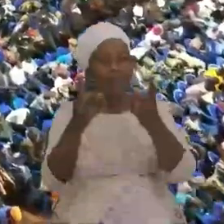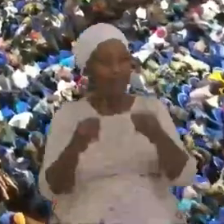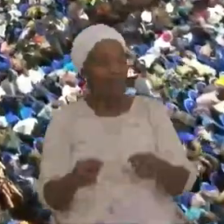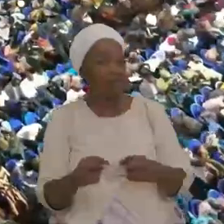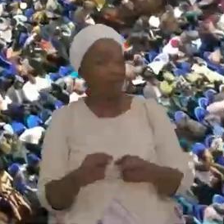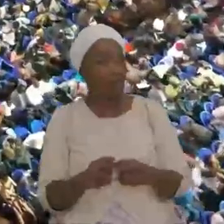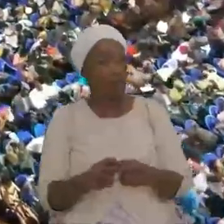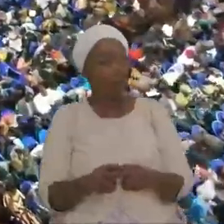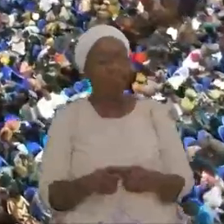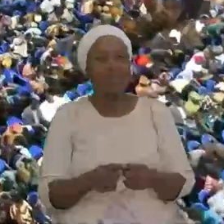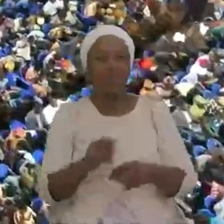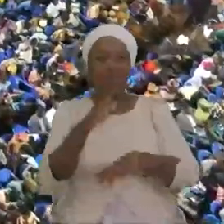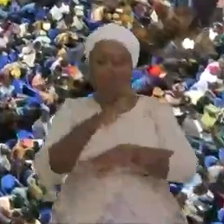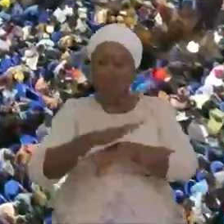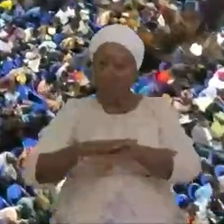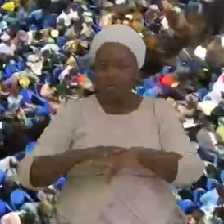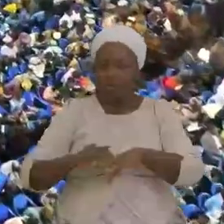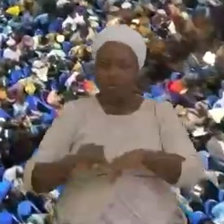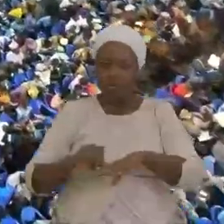Viens. Invoque.